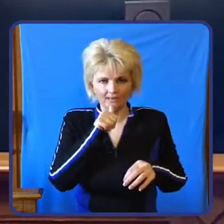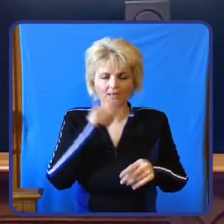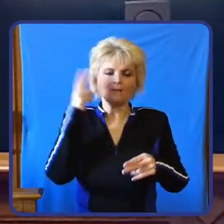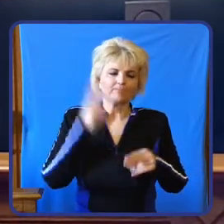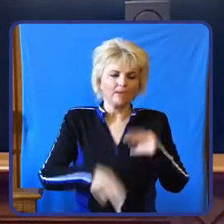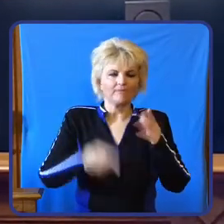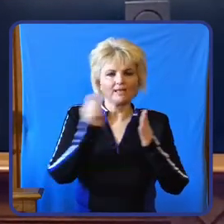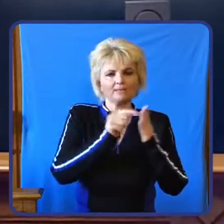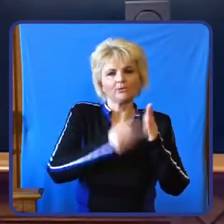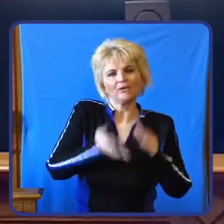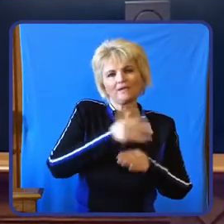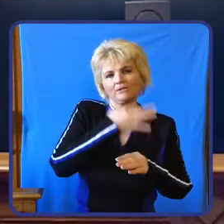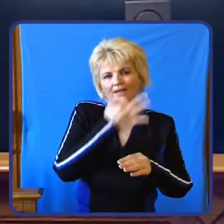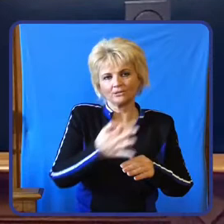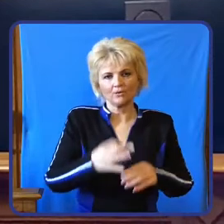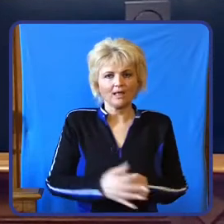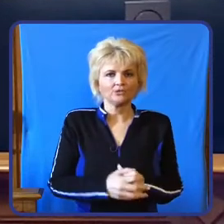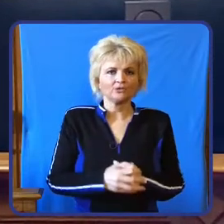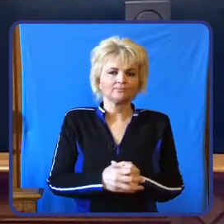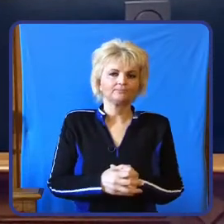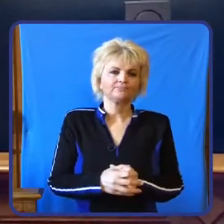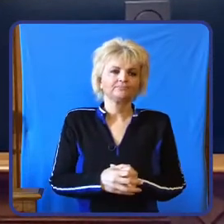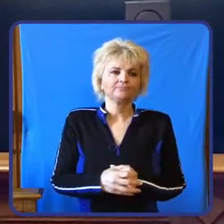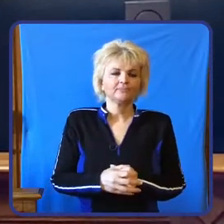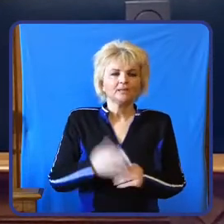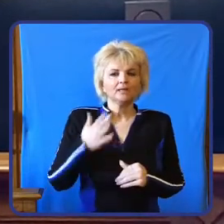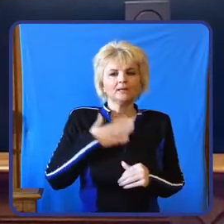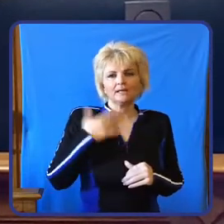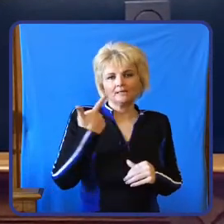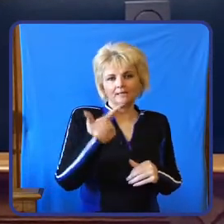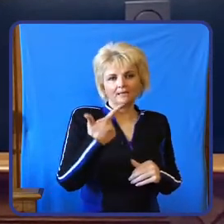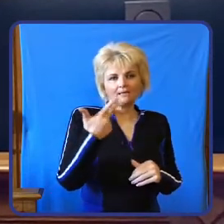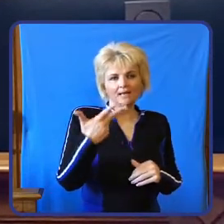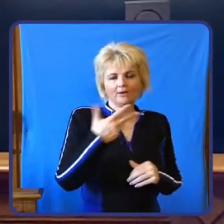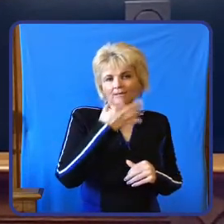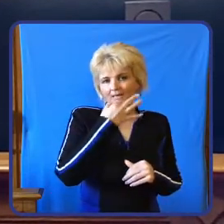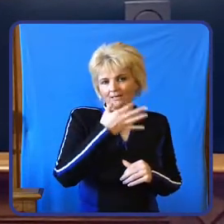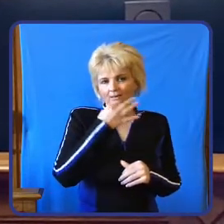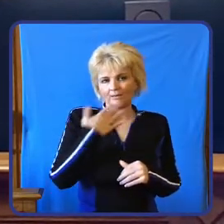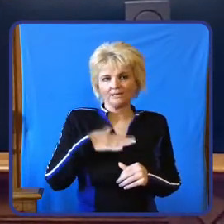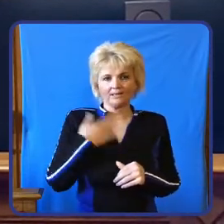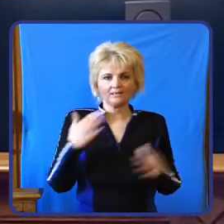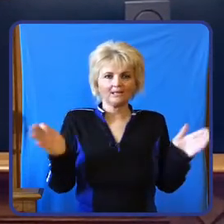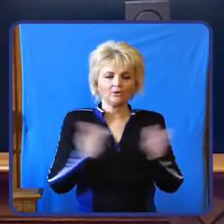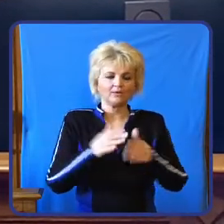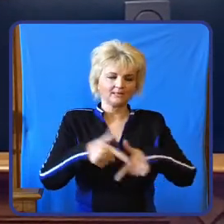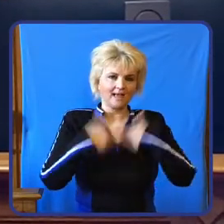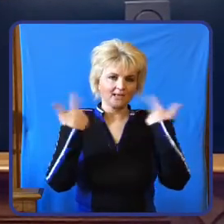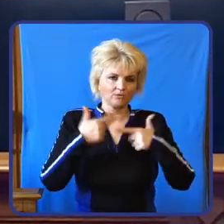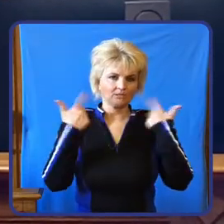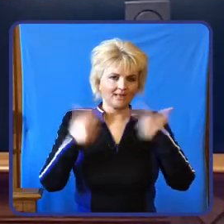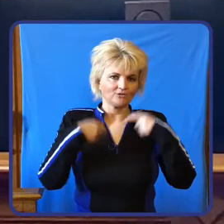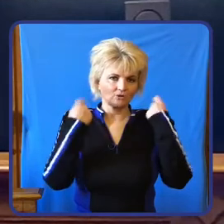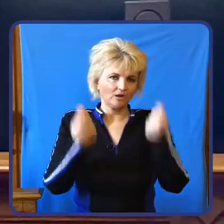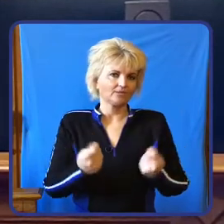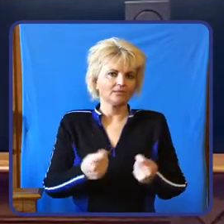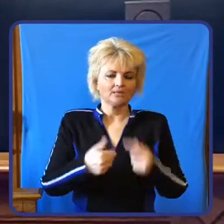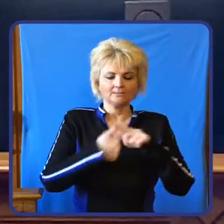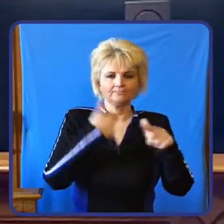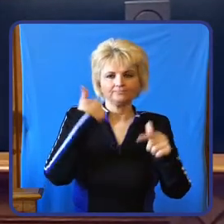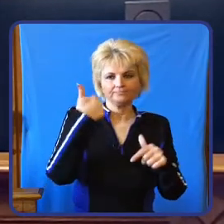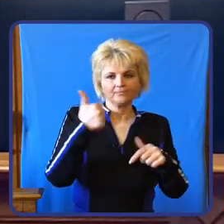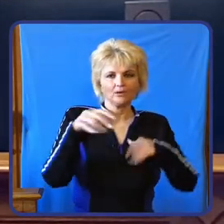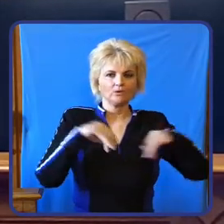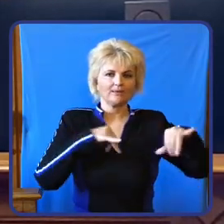Befejeztük a napirend előtti felszólalásokat. Én két-három kérdésben szeretnék rövid tájékoztatást adni önöknek. Az egyik,